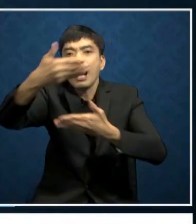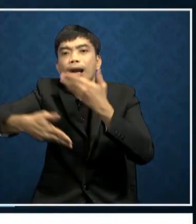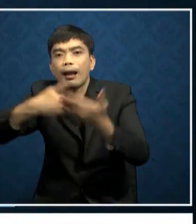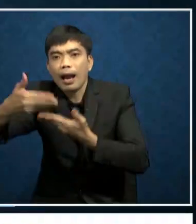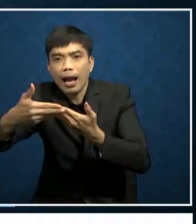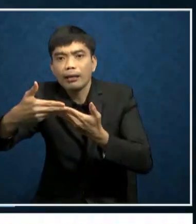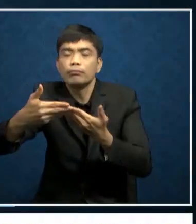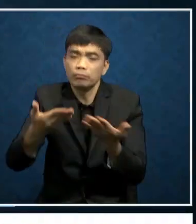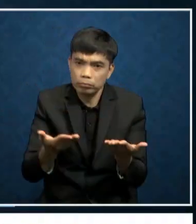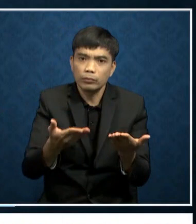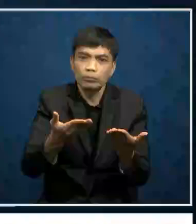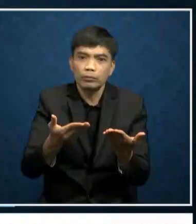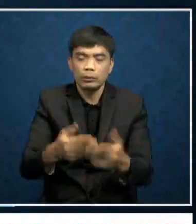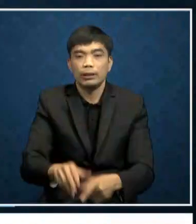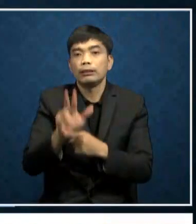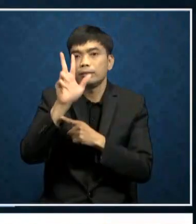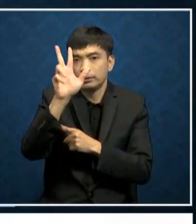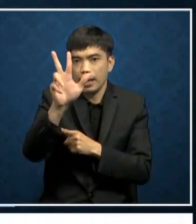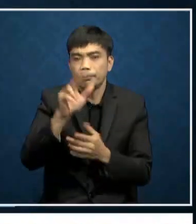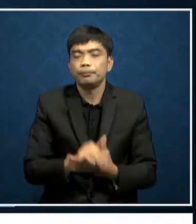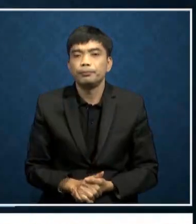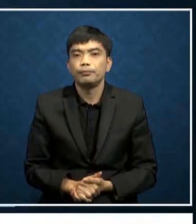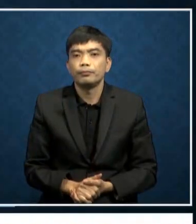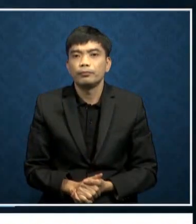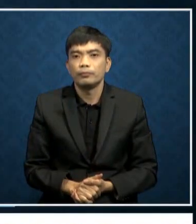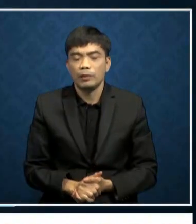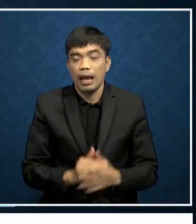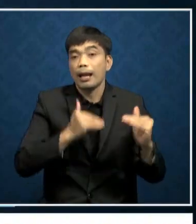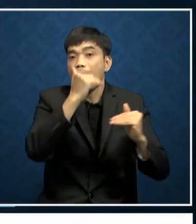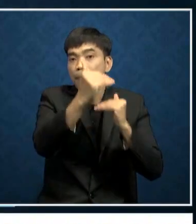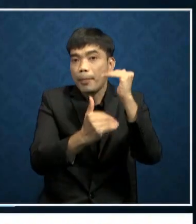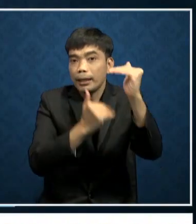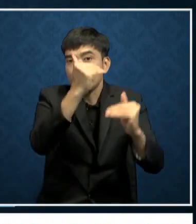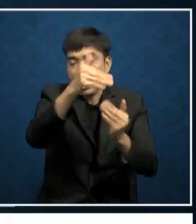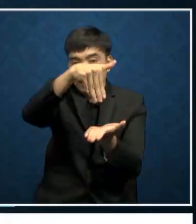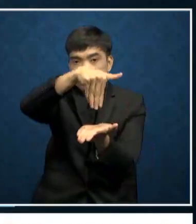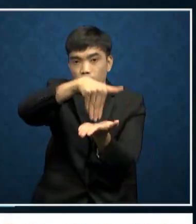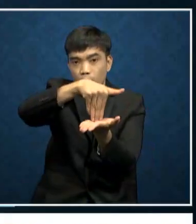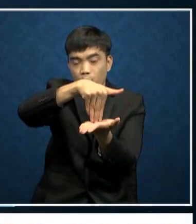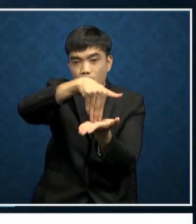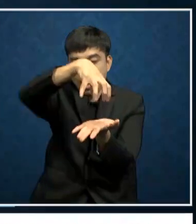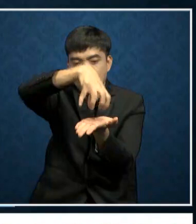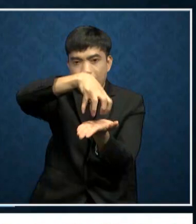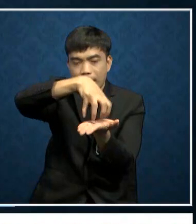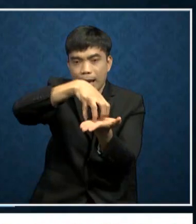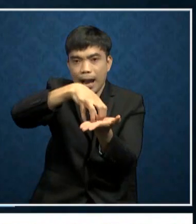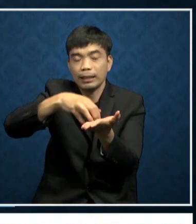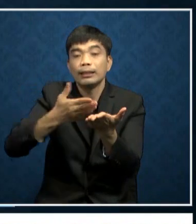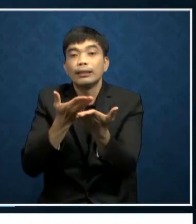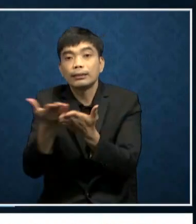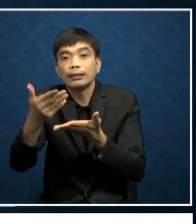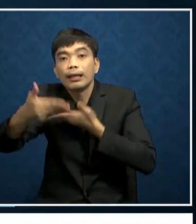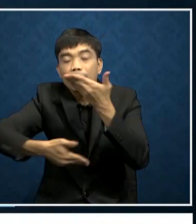พาณิชย์หัวข้อย่อยที่ 3การพัฒนาเป็นศูนย์กลางการซื้อขายไฟฟ้าเอ้ยซื้อขาย lng